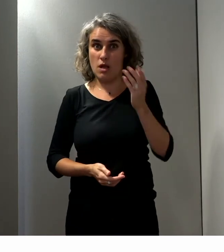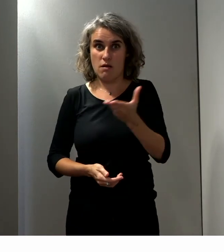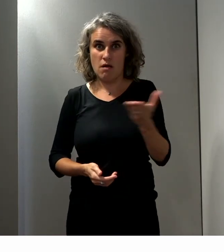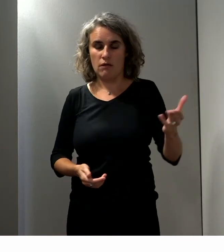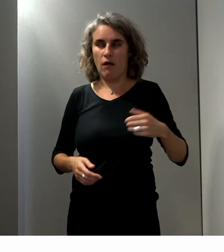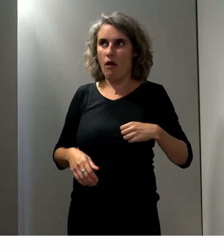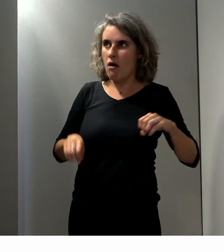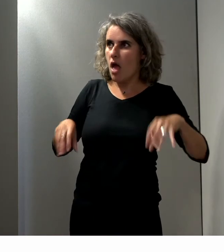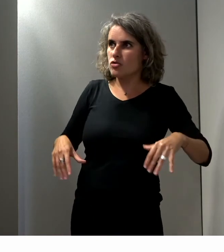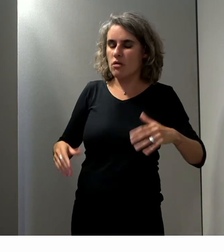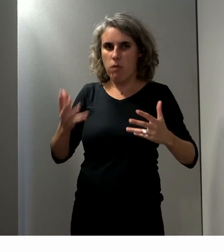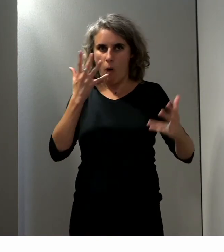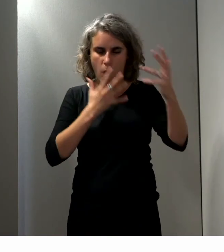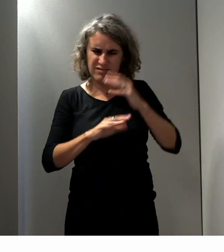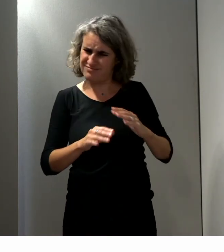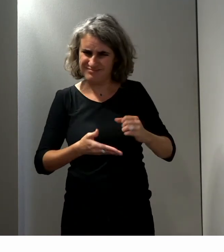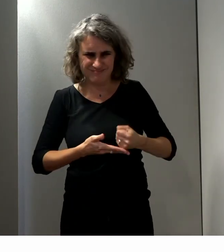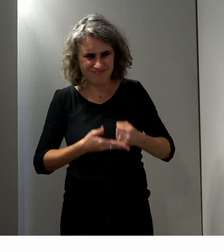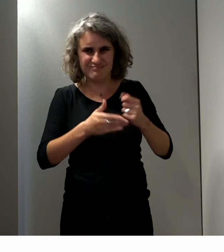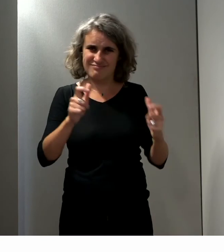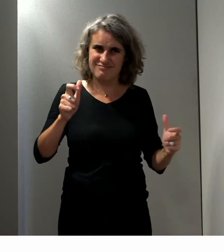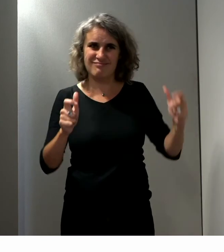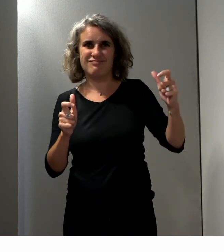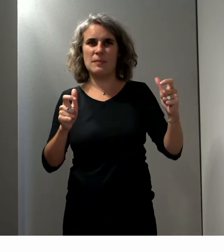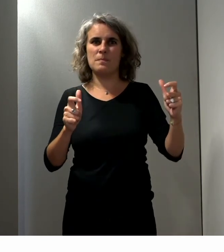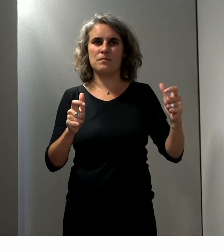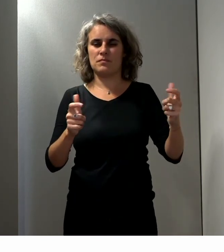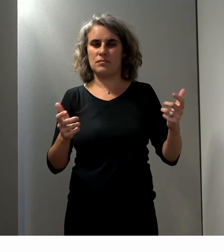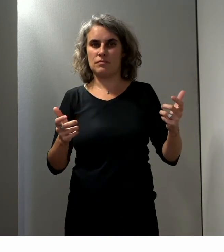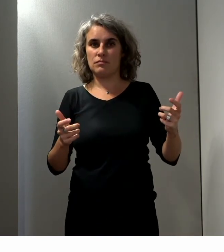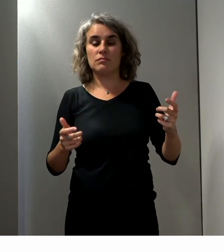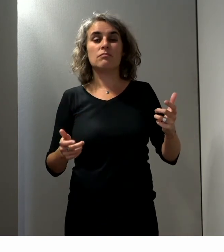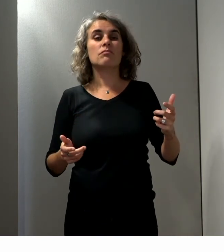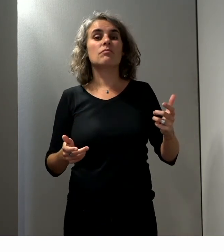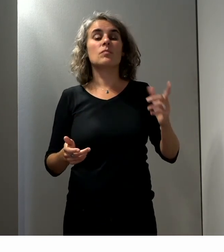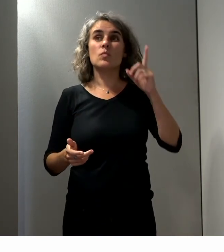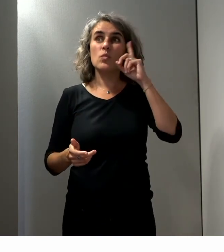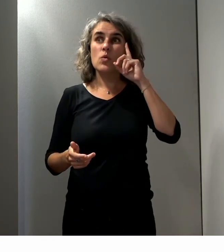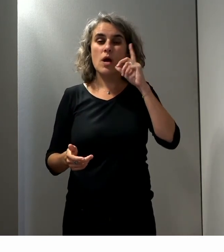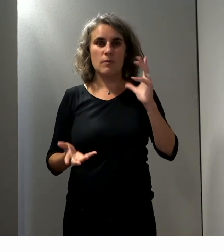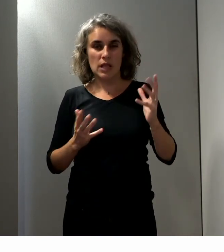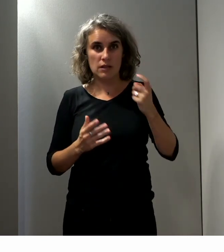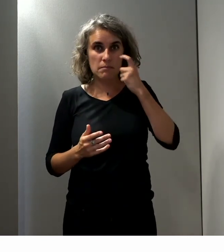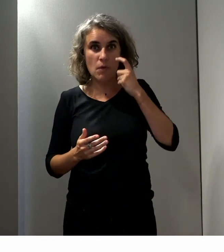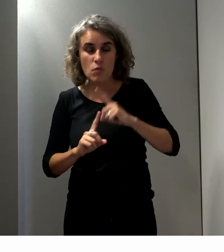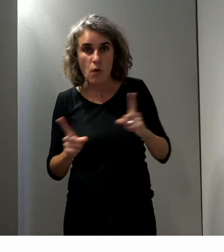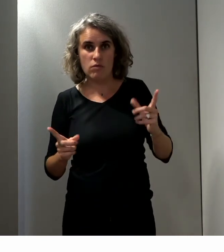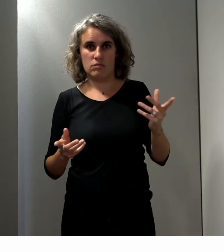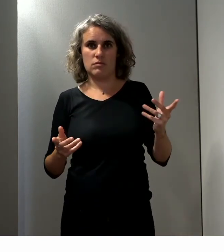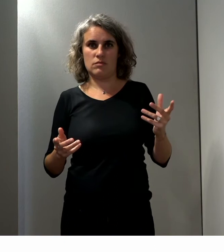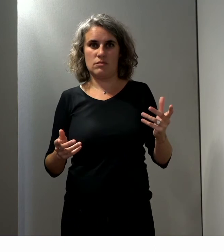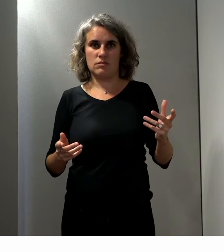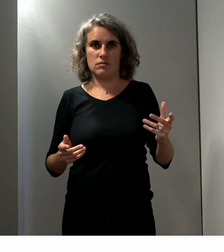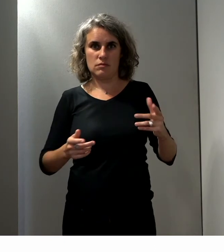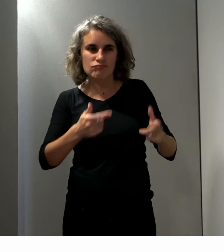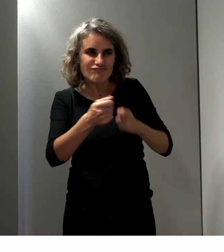ne baissent pas les bras et finalement, ils n'arrêtent pas leur activité du fait qu'à un moment donné, on n'aurait pas mobilisé ce